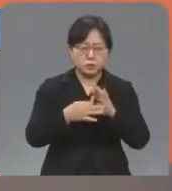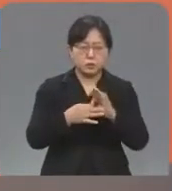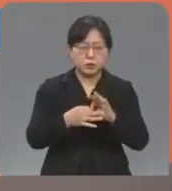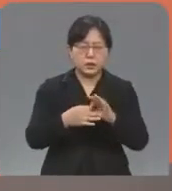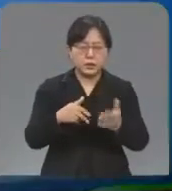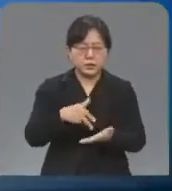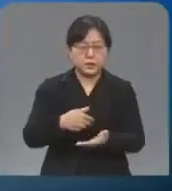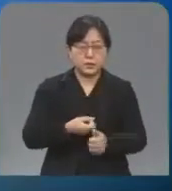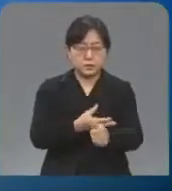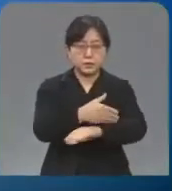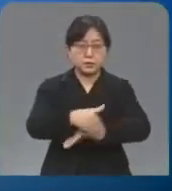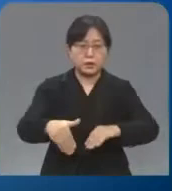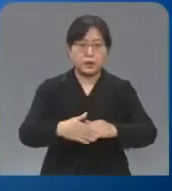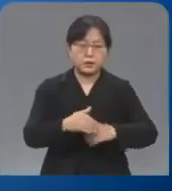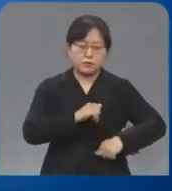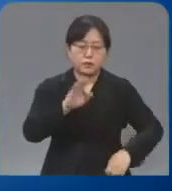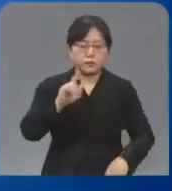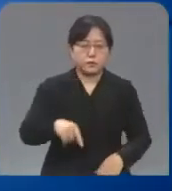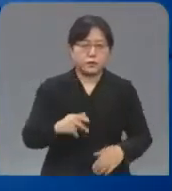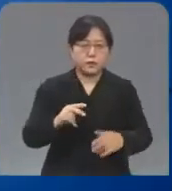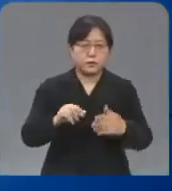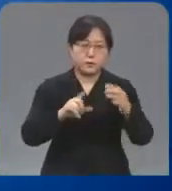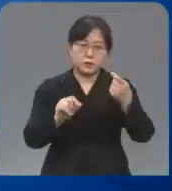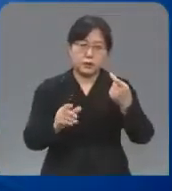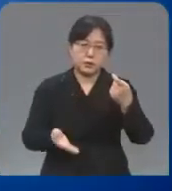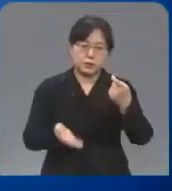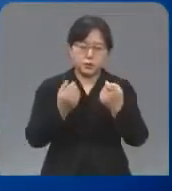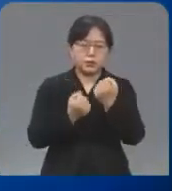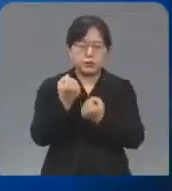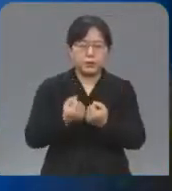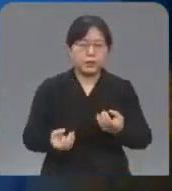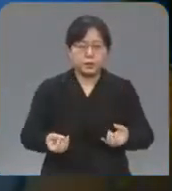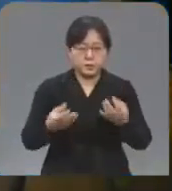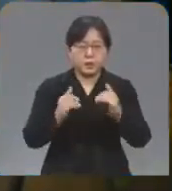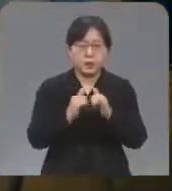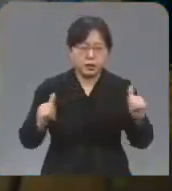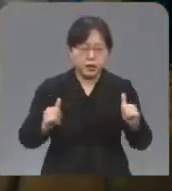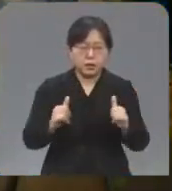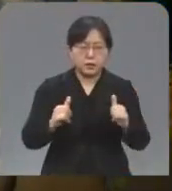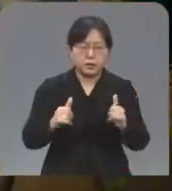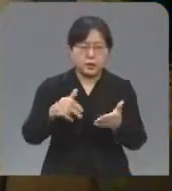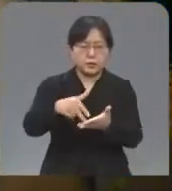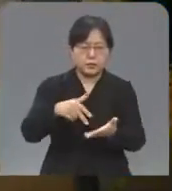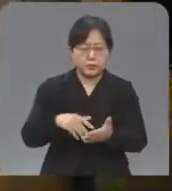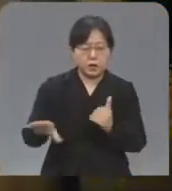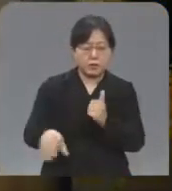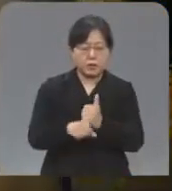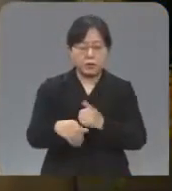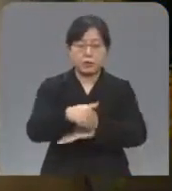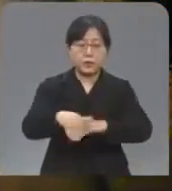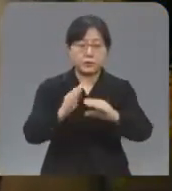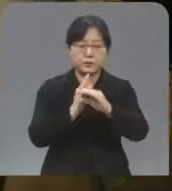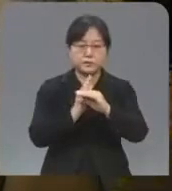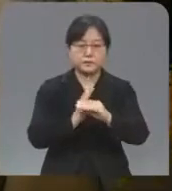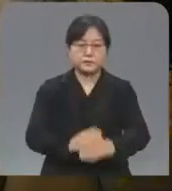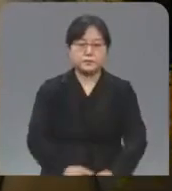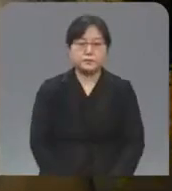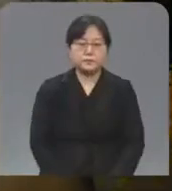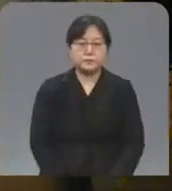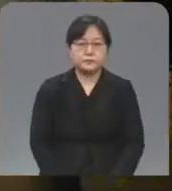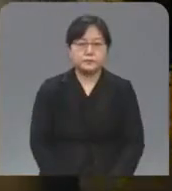제시할 계획입니다. 국방부는 다음 달 초 설명회를 열어 주민들의 의견을 수렴할 예정입니다. KBS